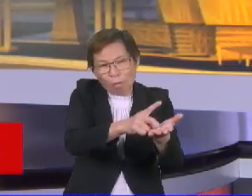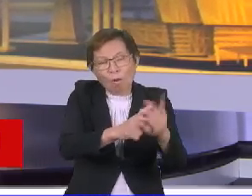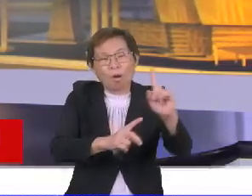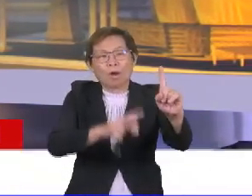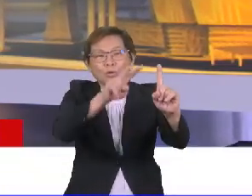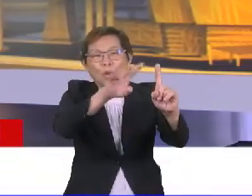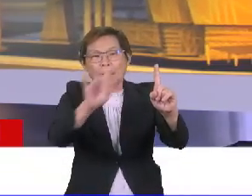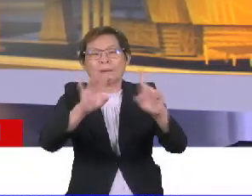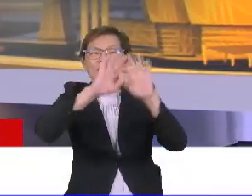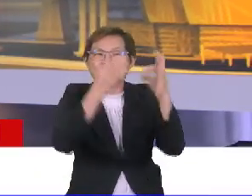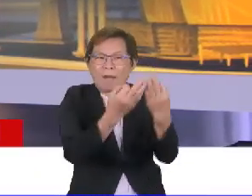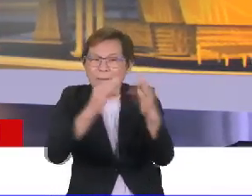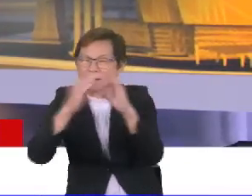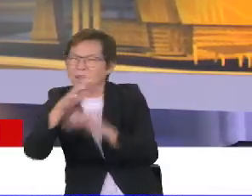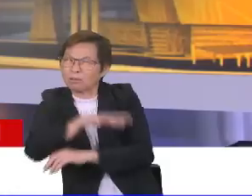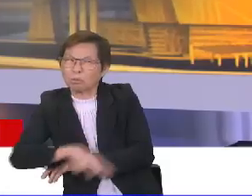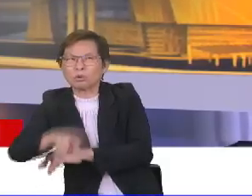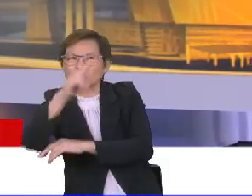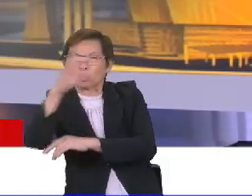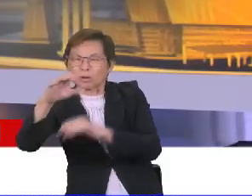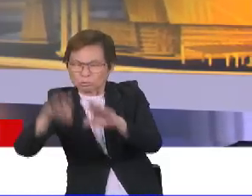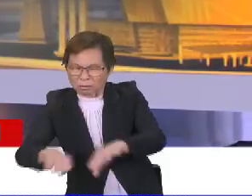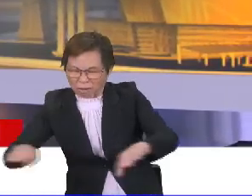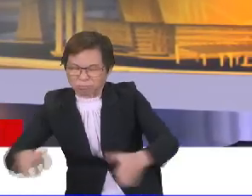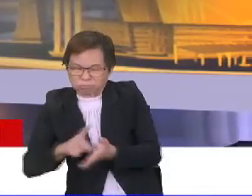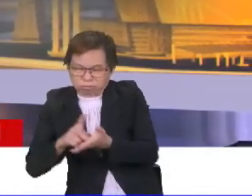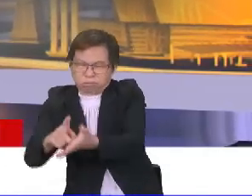128 ketua keluarga dan ciri-ciri 200